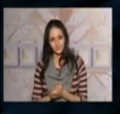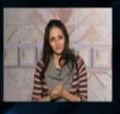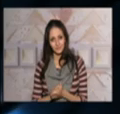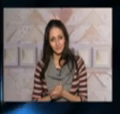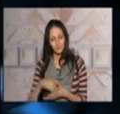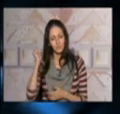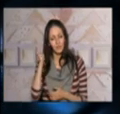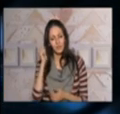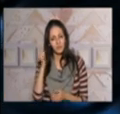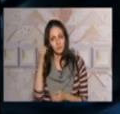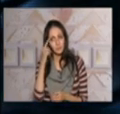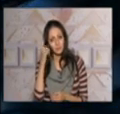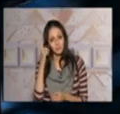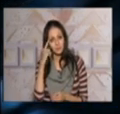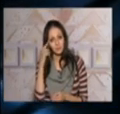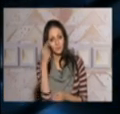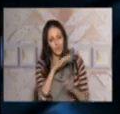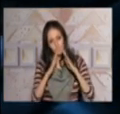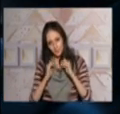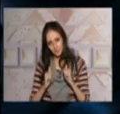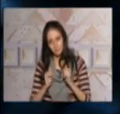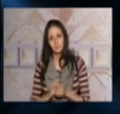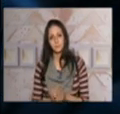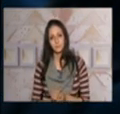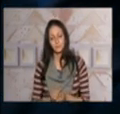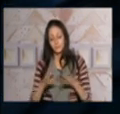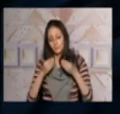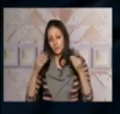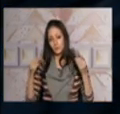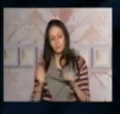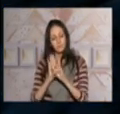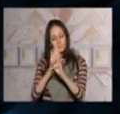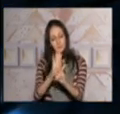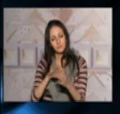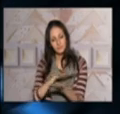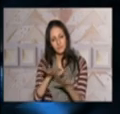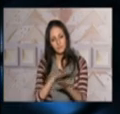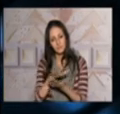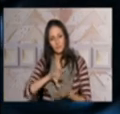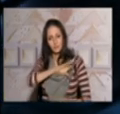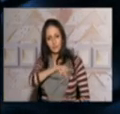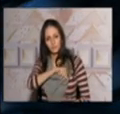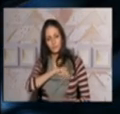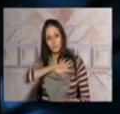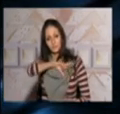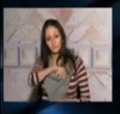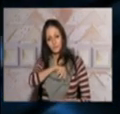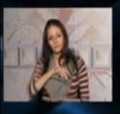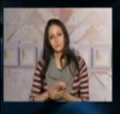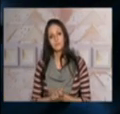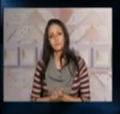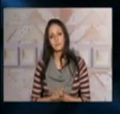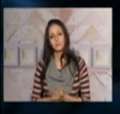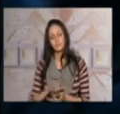عظيمه الفهم لموقفنا وكثيرة التأييد للقضية الفلسطينية. أيضا لدينا مشاكل في الشرق